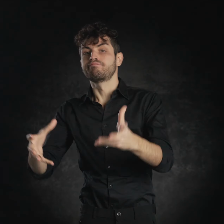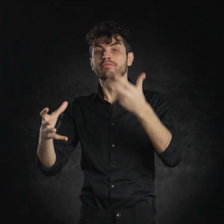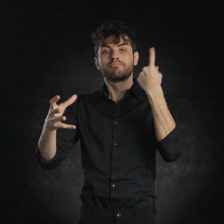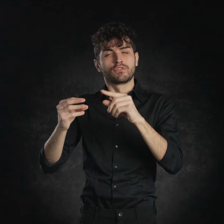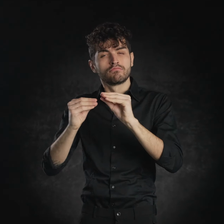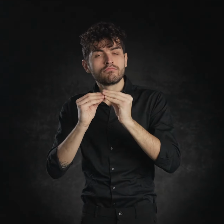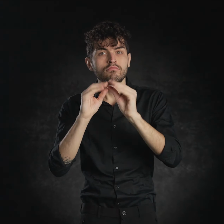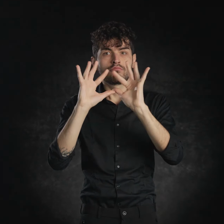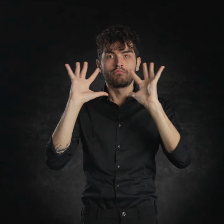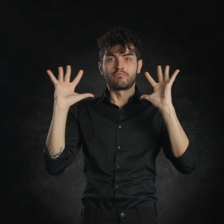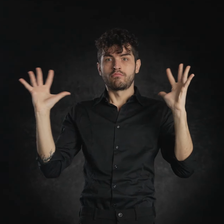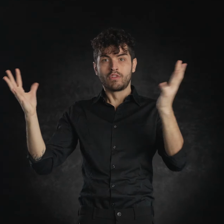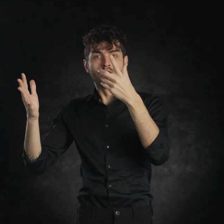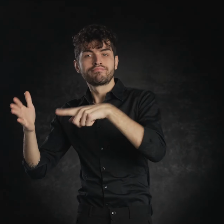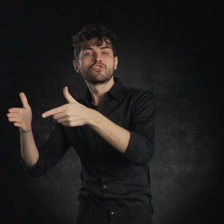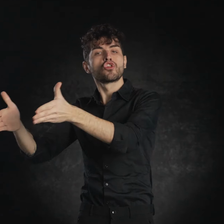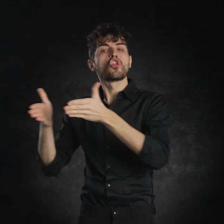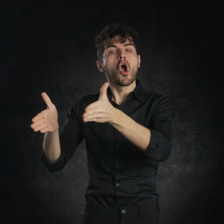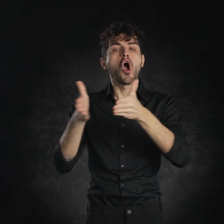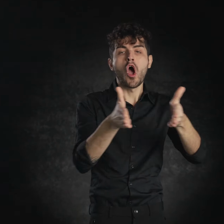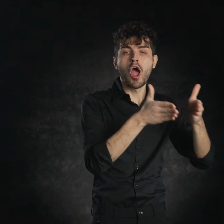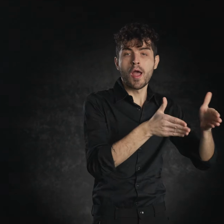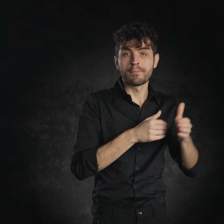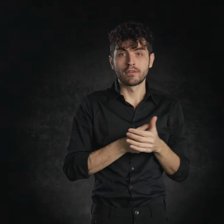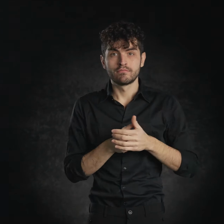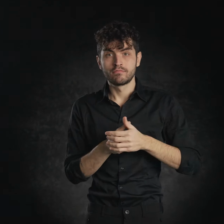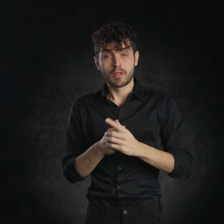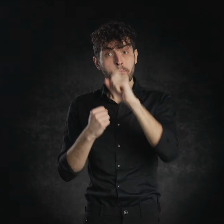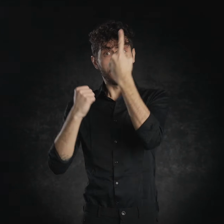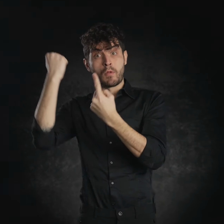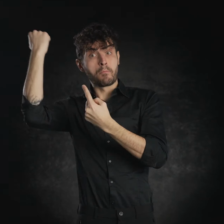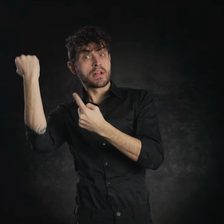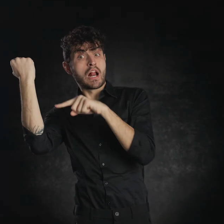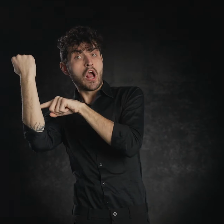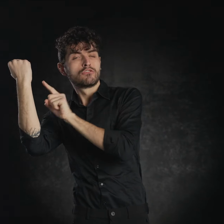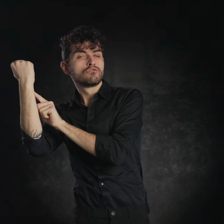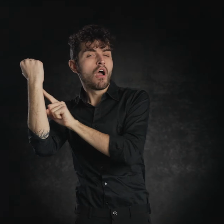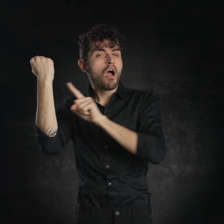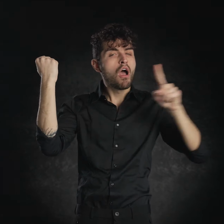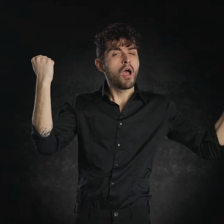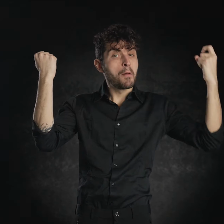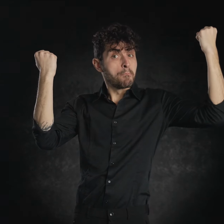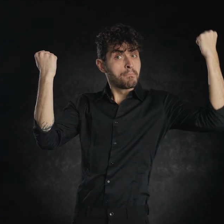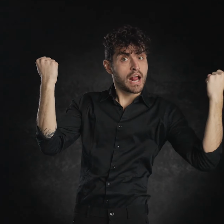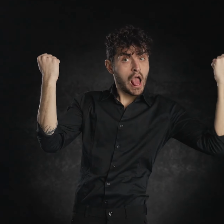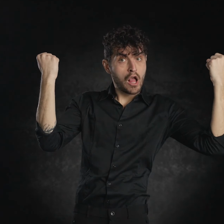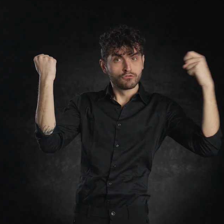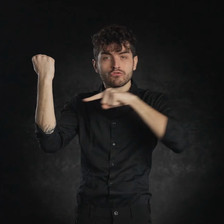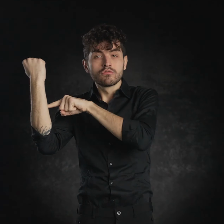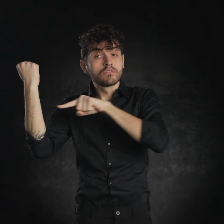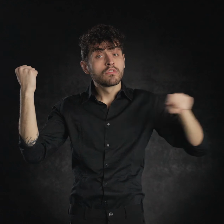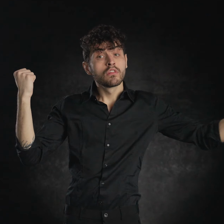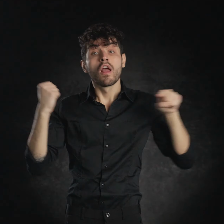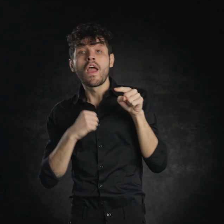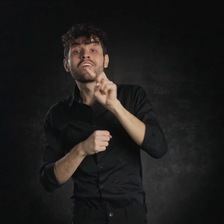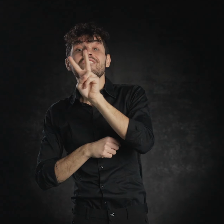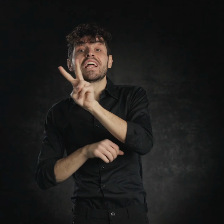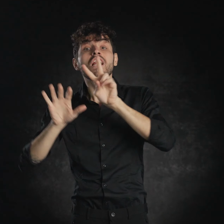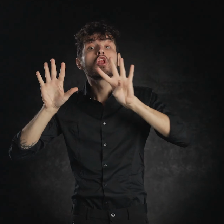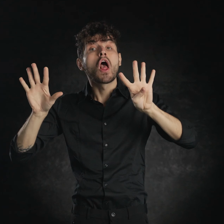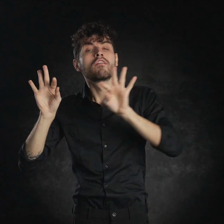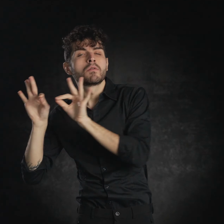lo sviluppo di questa tomba dal primo Pilastro alla fine della tomba